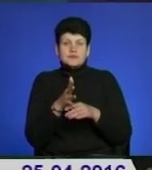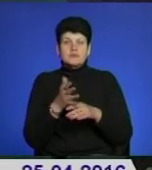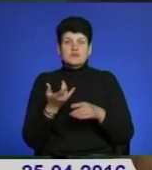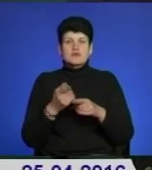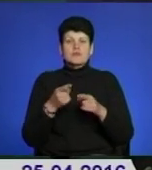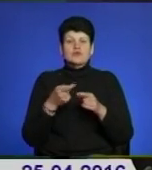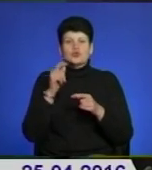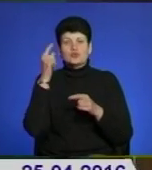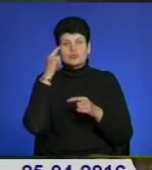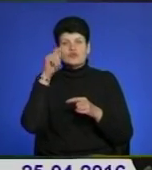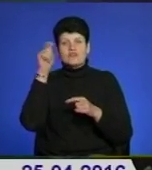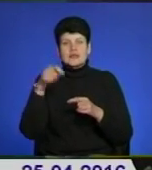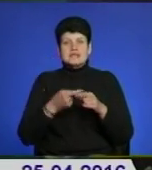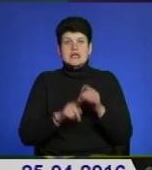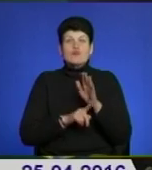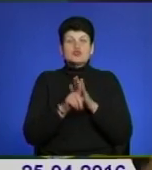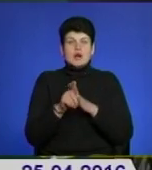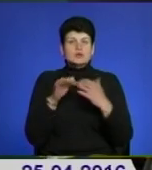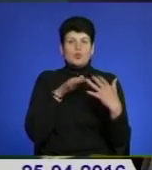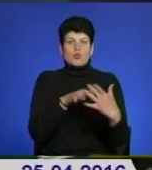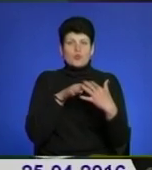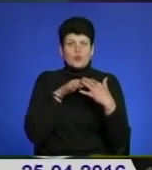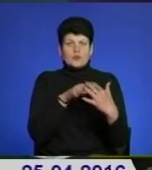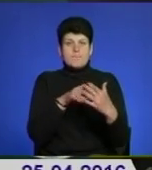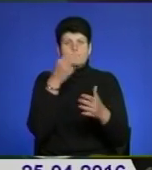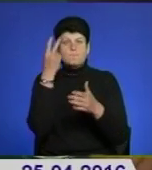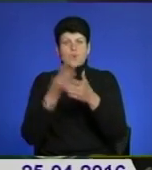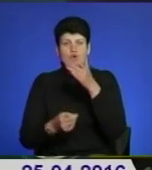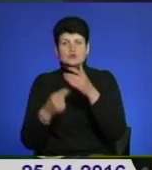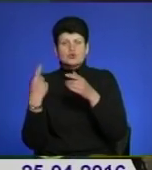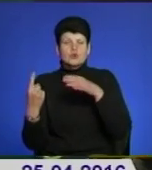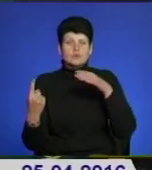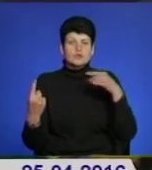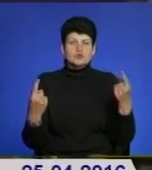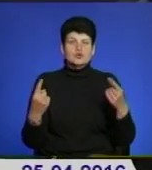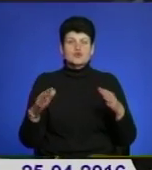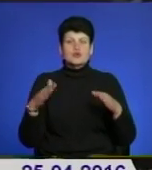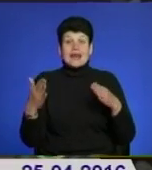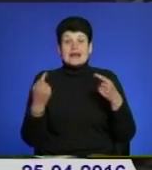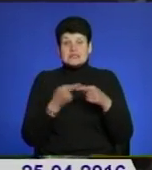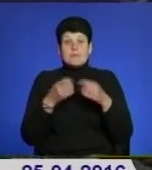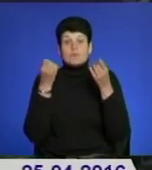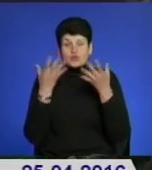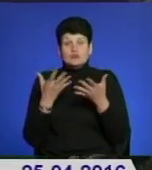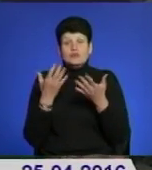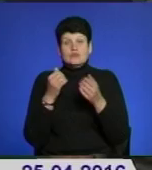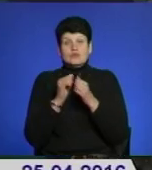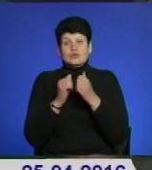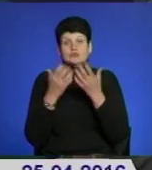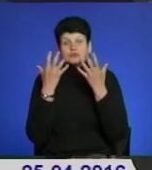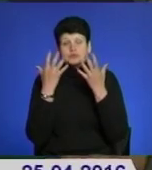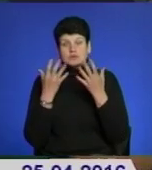війна – це початок, бойові дії, програші одної чи іншої сторони, а це просто повсякденне висвітлення